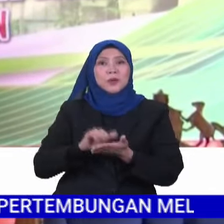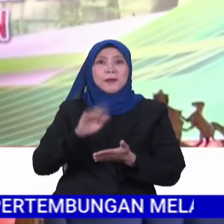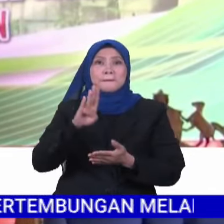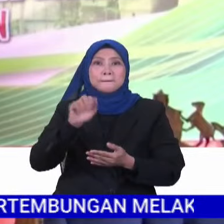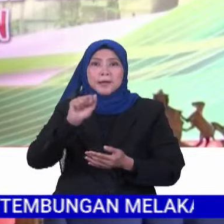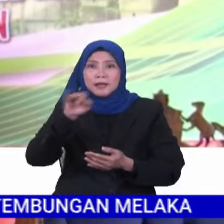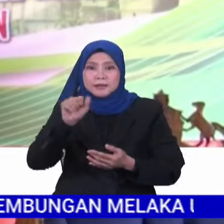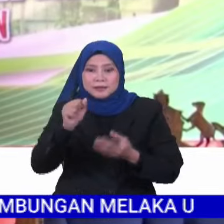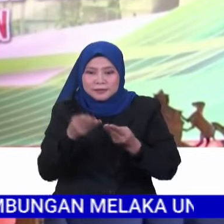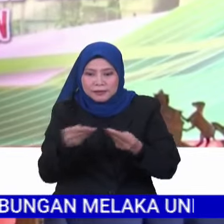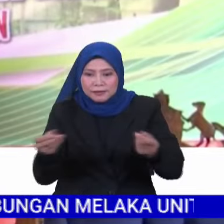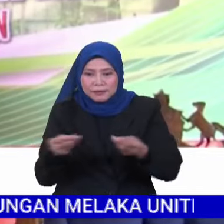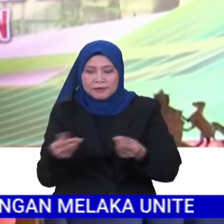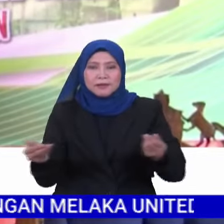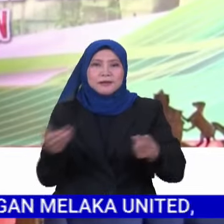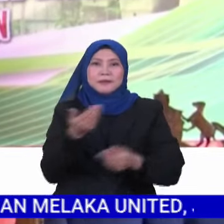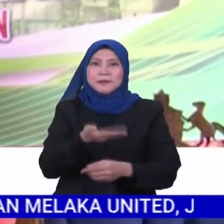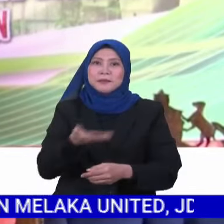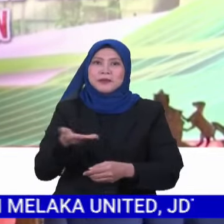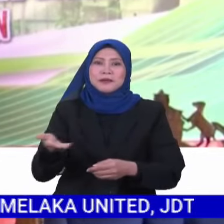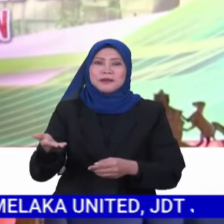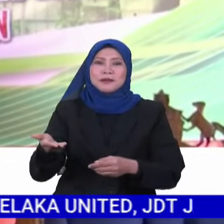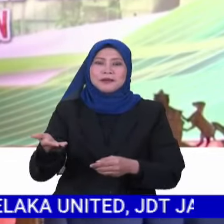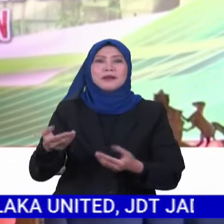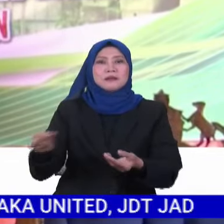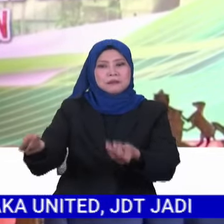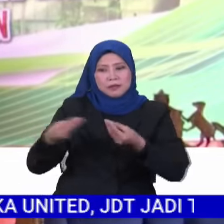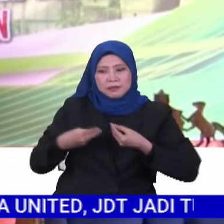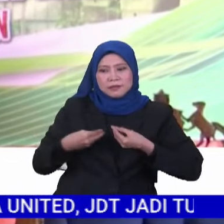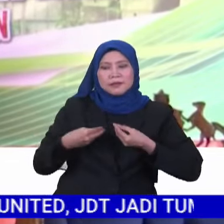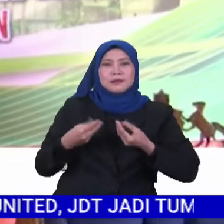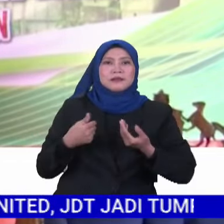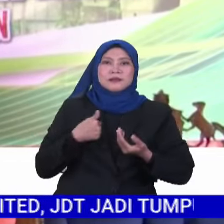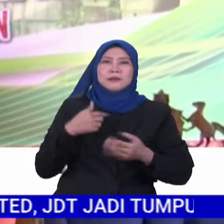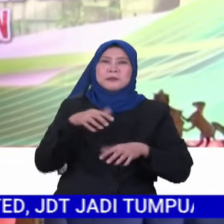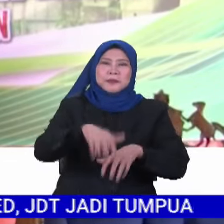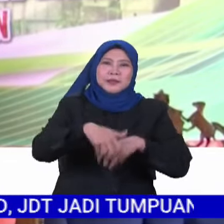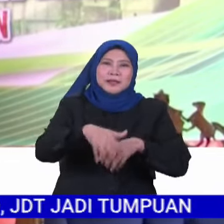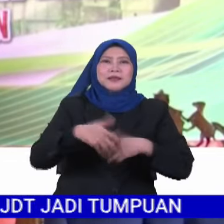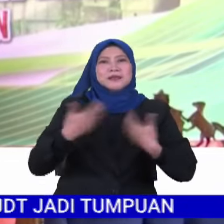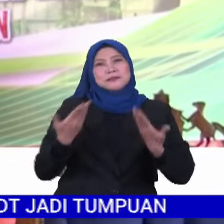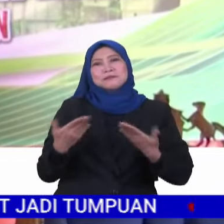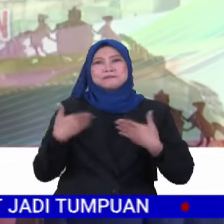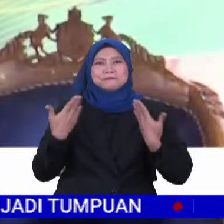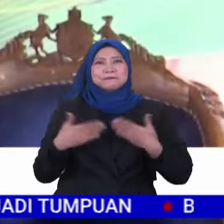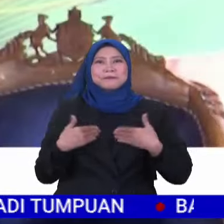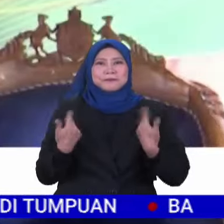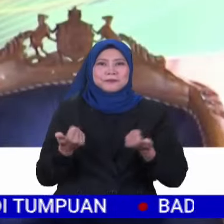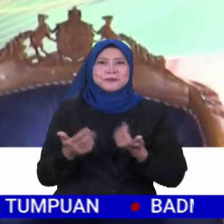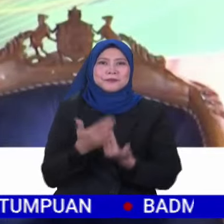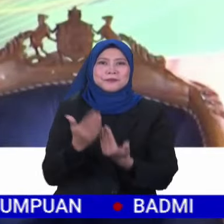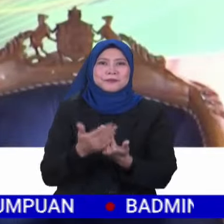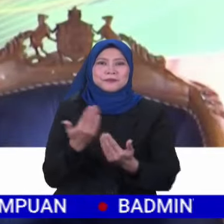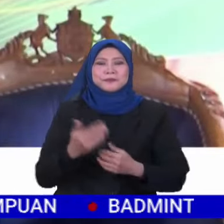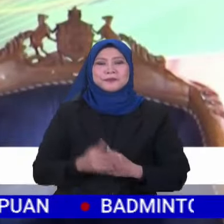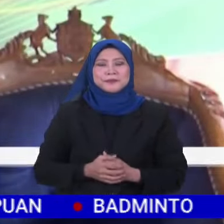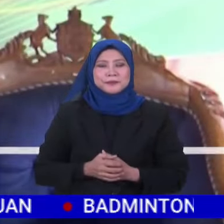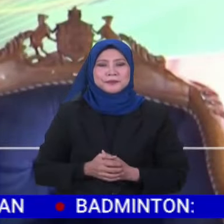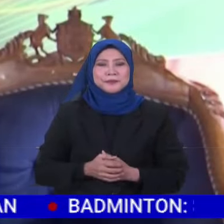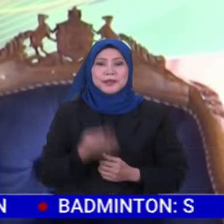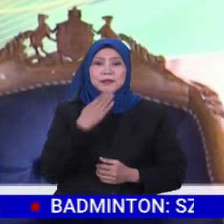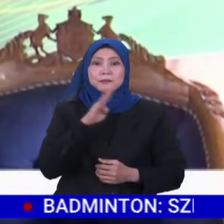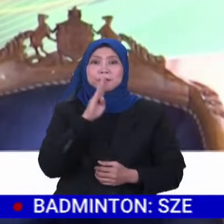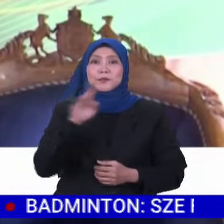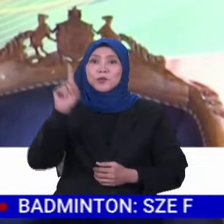bajaj itu semua barang-barang pagi kami petani pun senang sekira nah eh Alhamdulillah